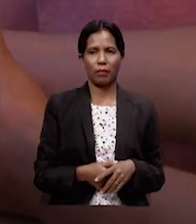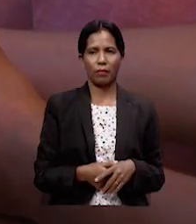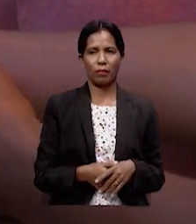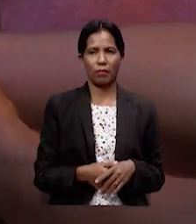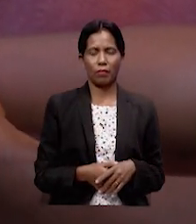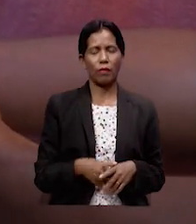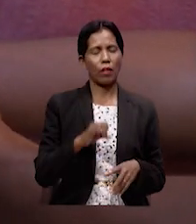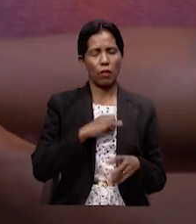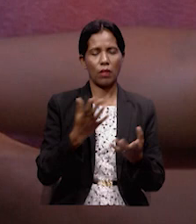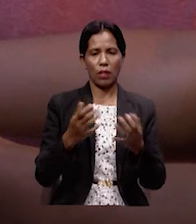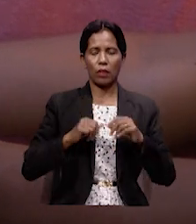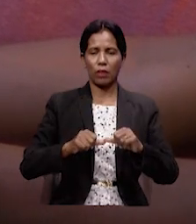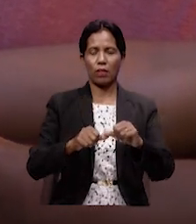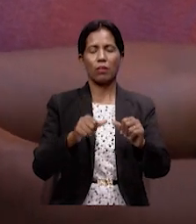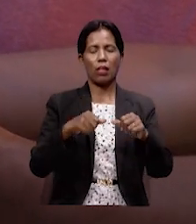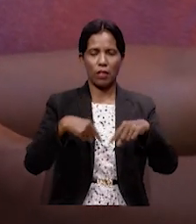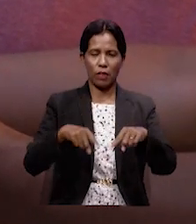Oke, kau berjalan. Kau paling sekolah.